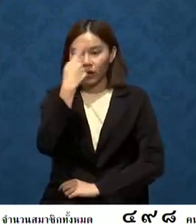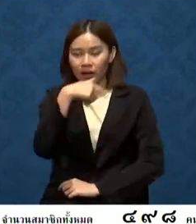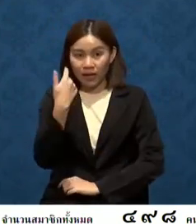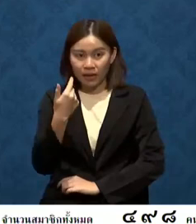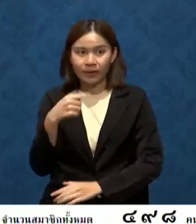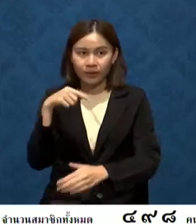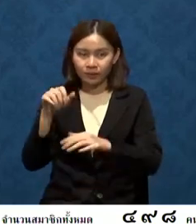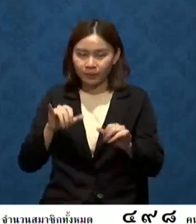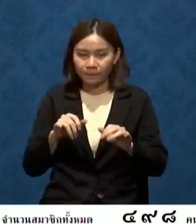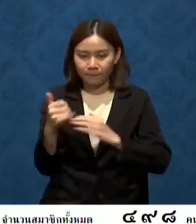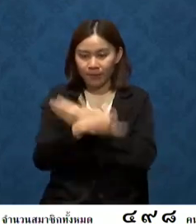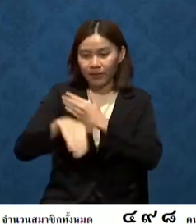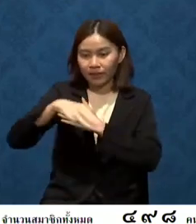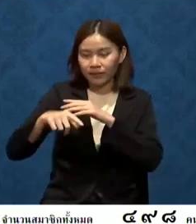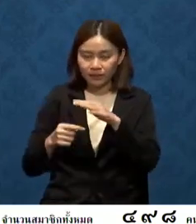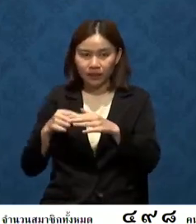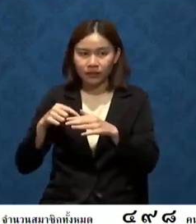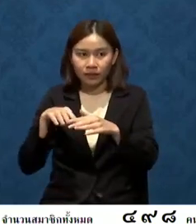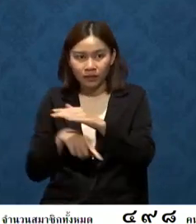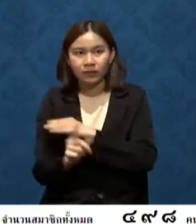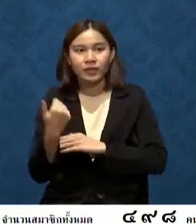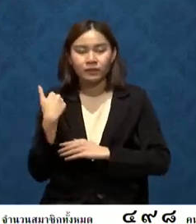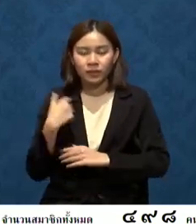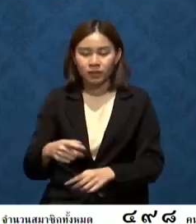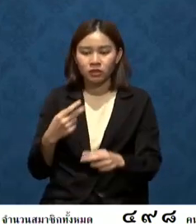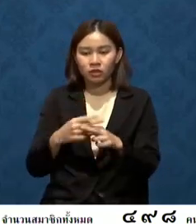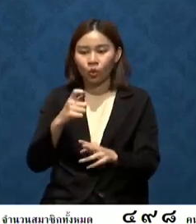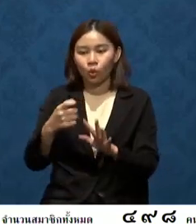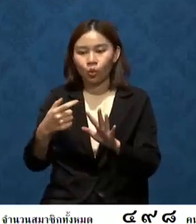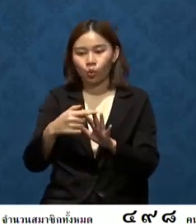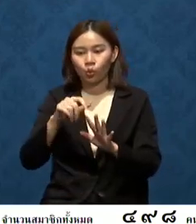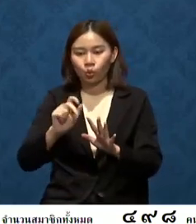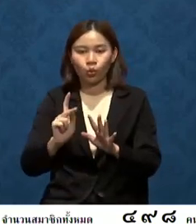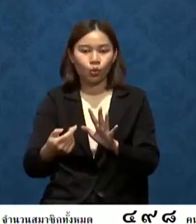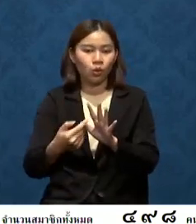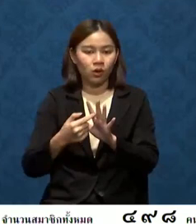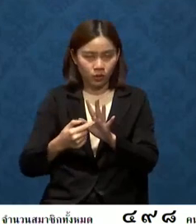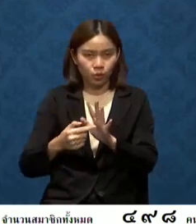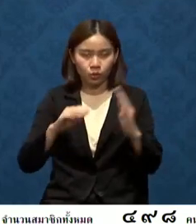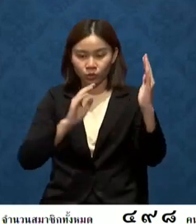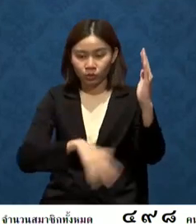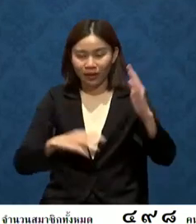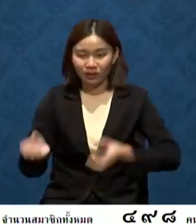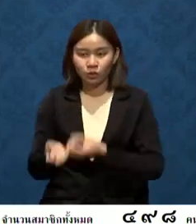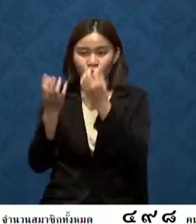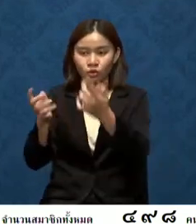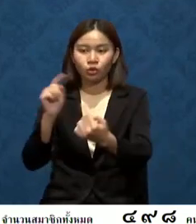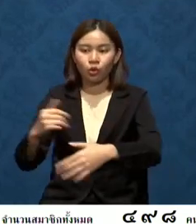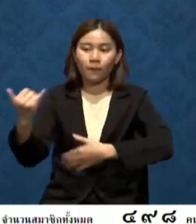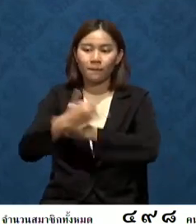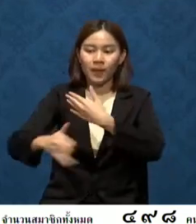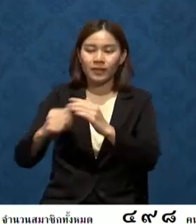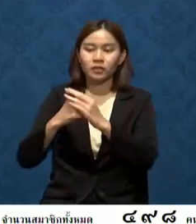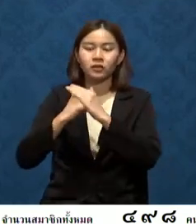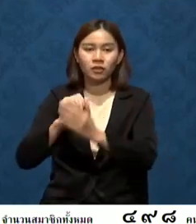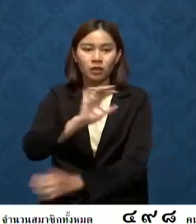วอุยกูร์เนี่ยนะครับที่ถูกจับในทางใต้และถูกส่งมาส่วนหนึ่งก็ถูกส่งกลับไปอย่างประเทศจีนโดยเฉ